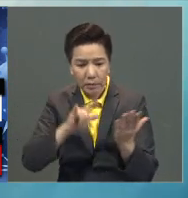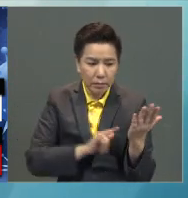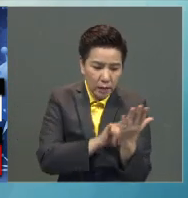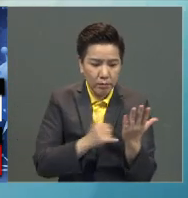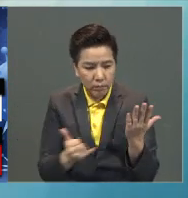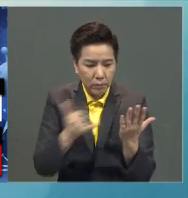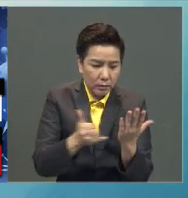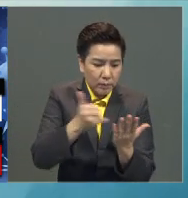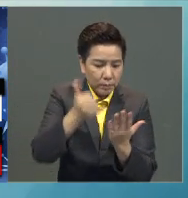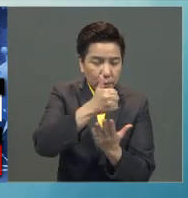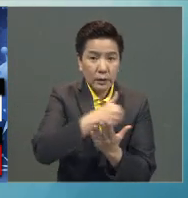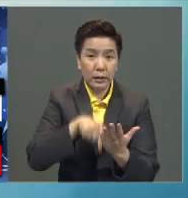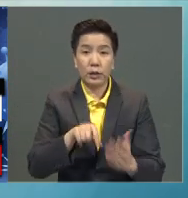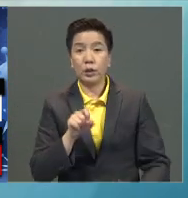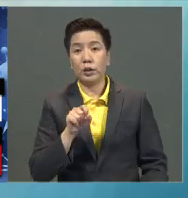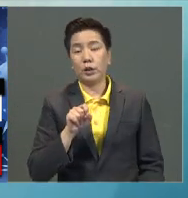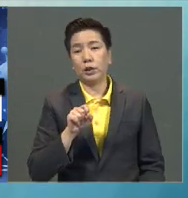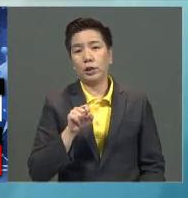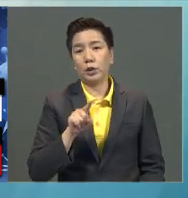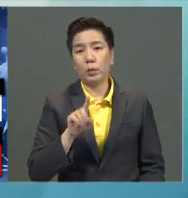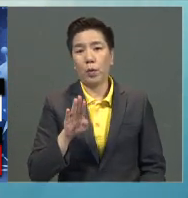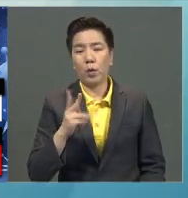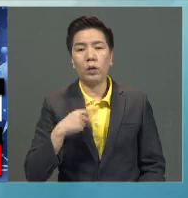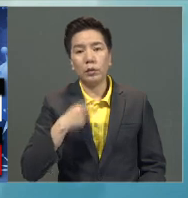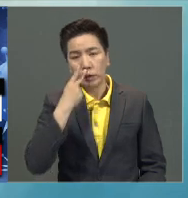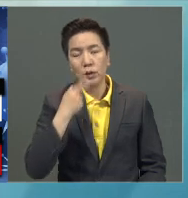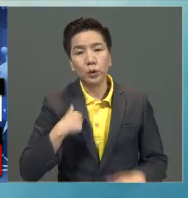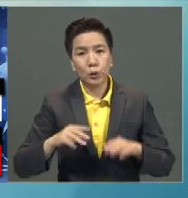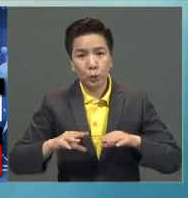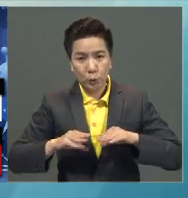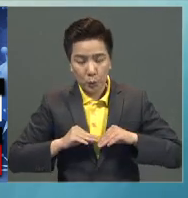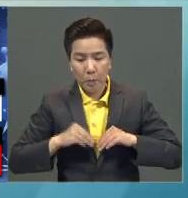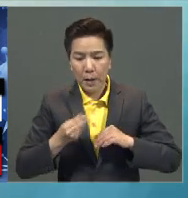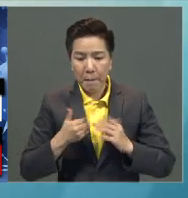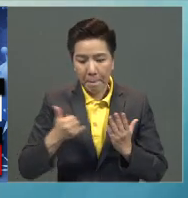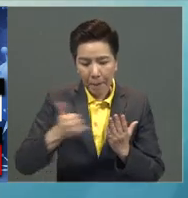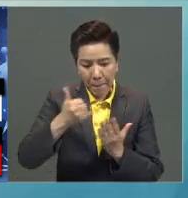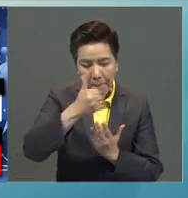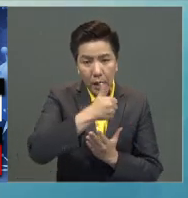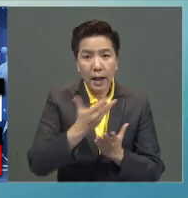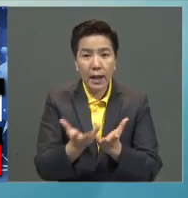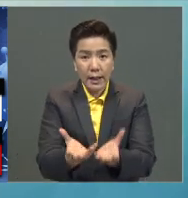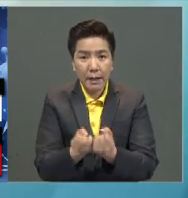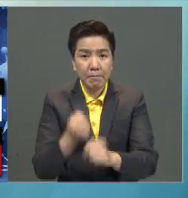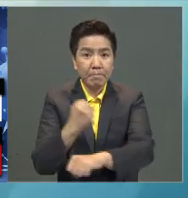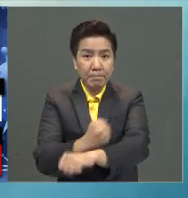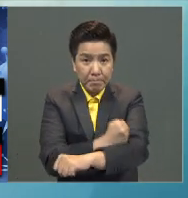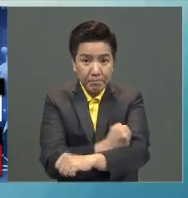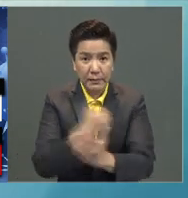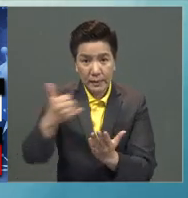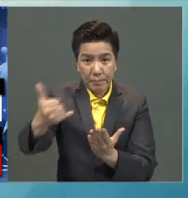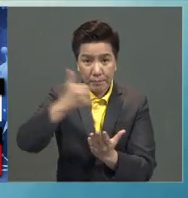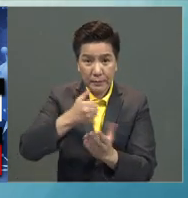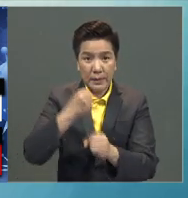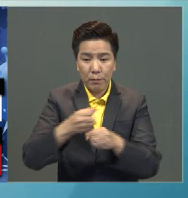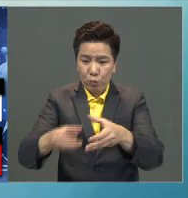ก็ได้ความเห็นชอบหลายๆประการที่เกี่ยวข้องกับการเปิดประเทศมากขึ้นโดยเฉพาะการรับแรงงานต่างด้าวก็ดี